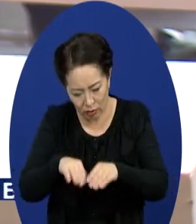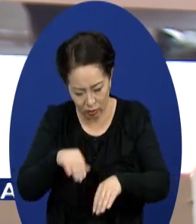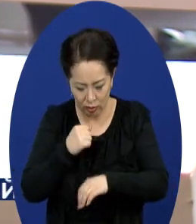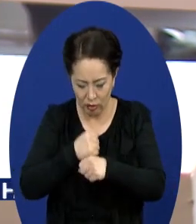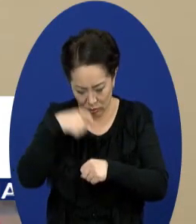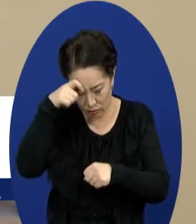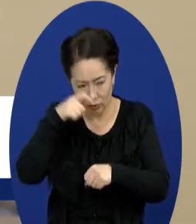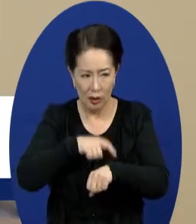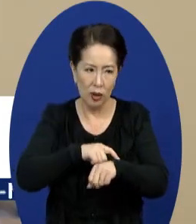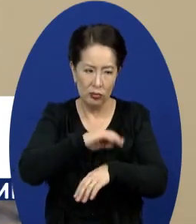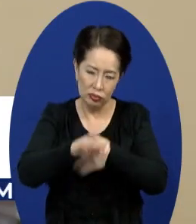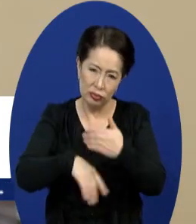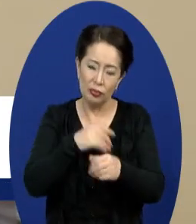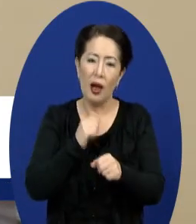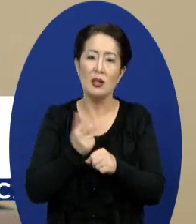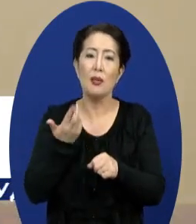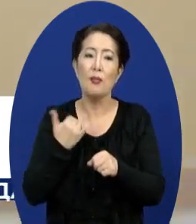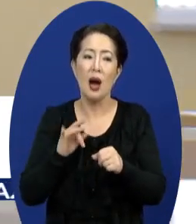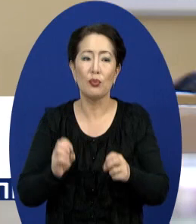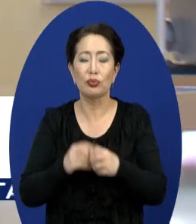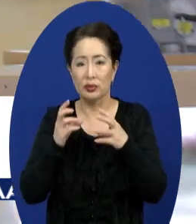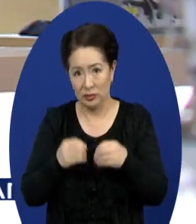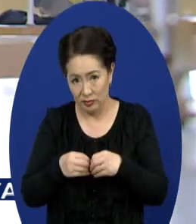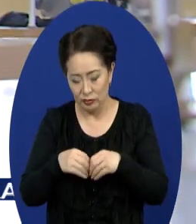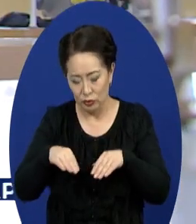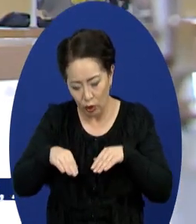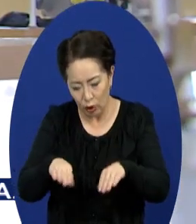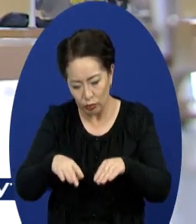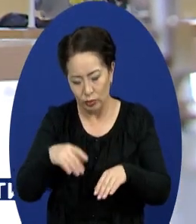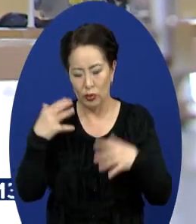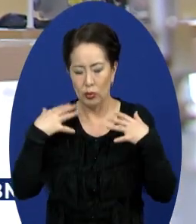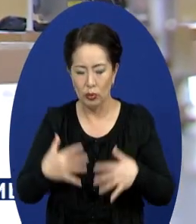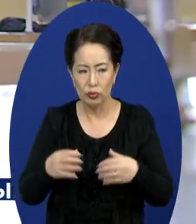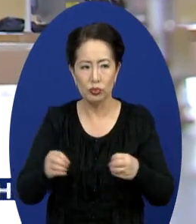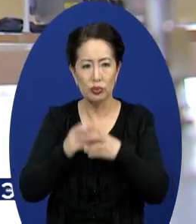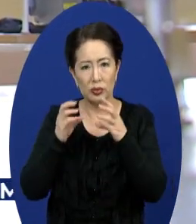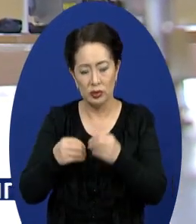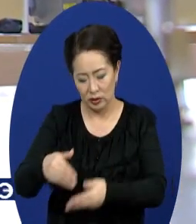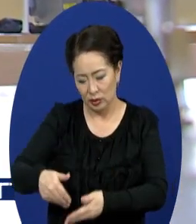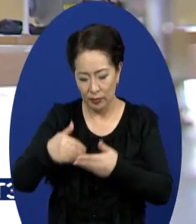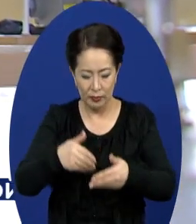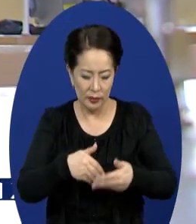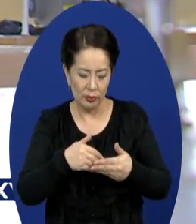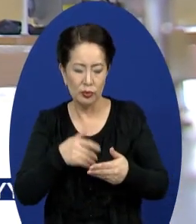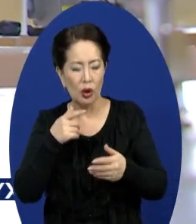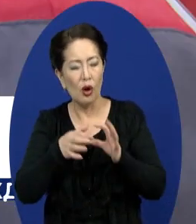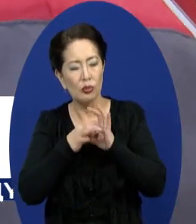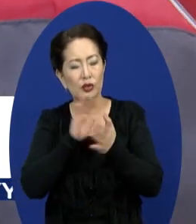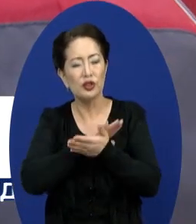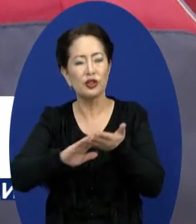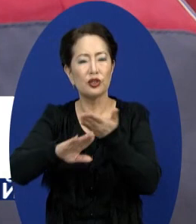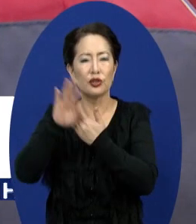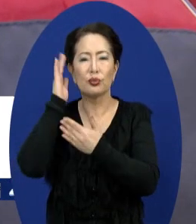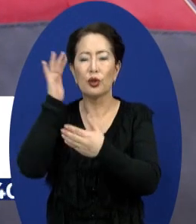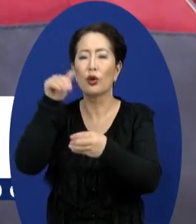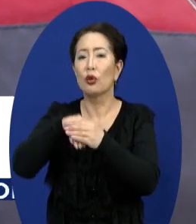орж ажлын байрыг бий болгодог учраас оюумал хувц үйлдвэрлэлийг дэмжих чиглэлээр шин сэргэлтийн бодлогод тодорхой асуудлыг тусгах саналыг